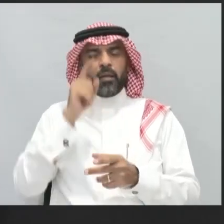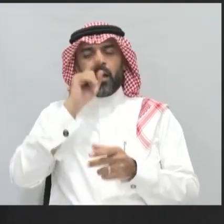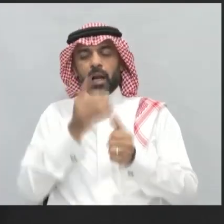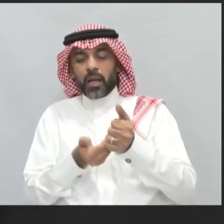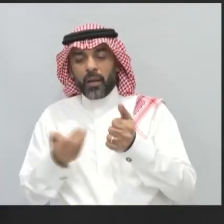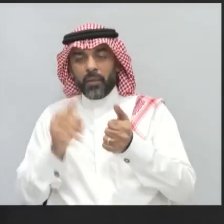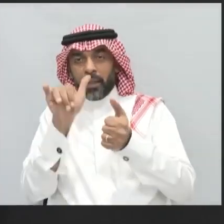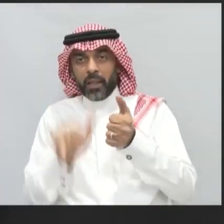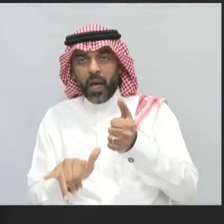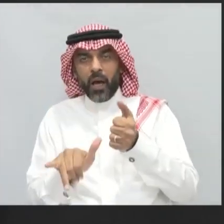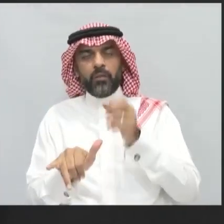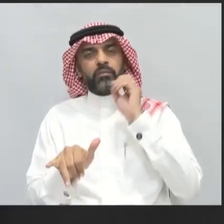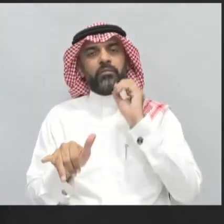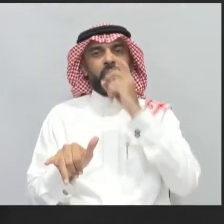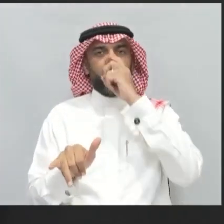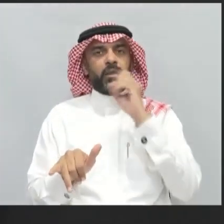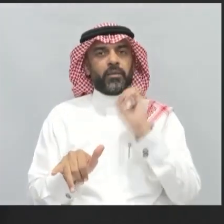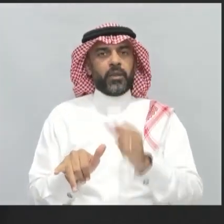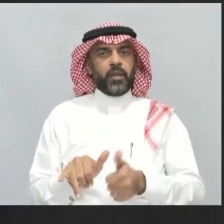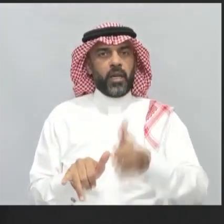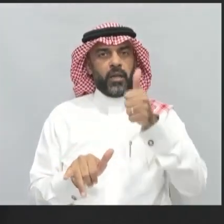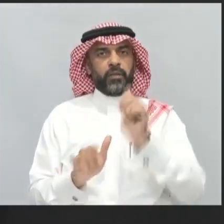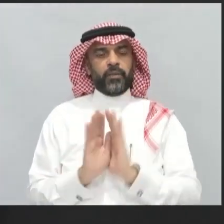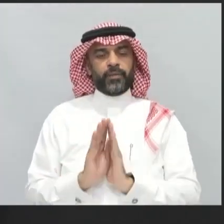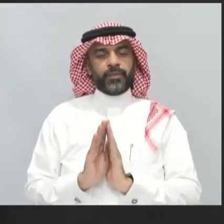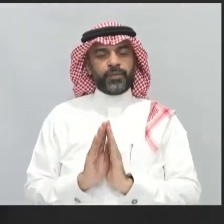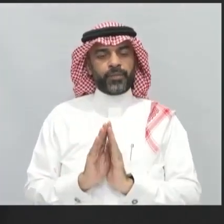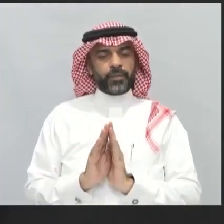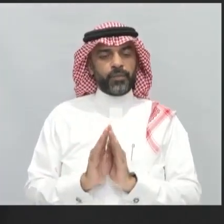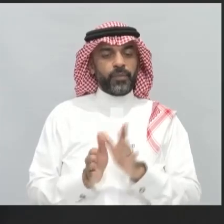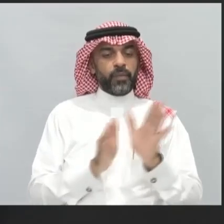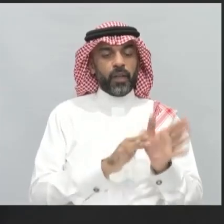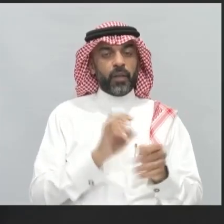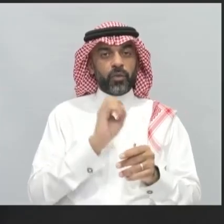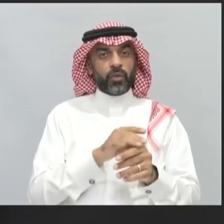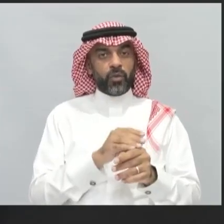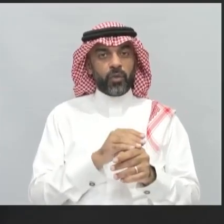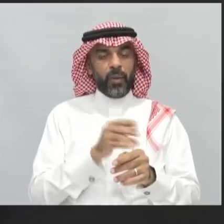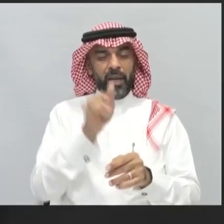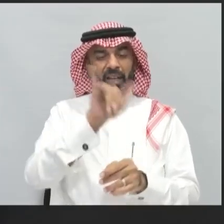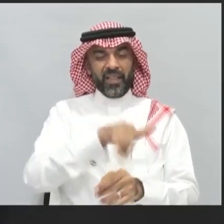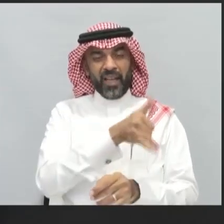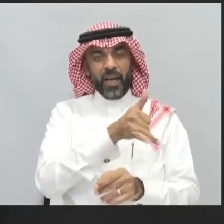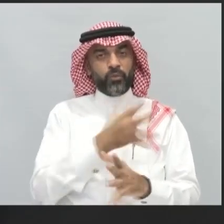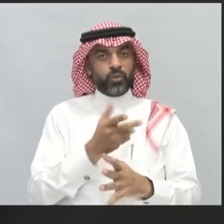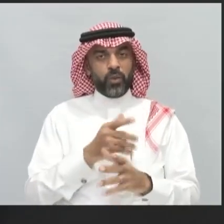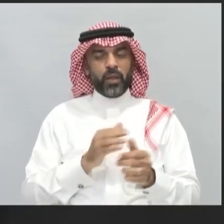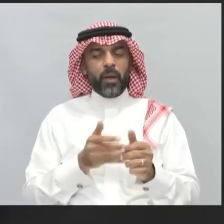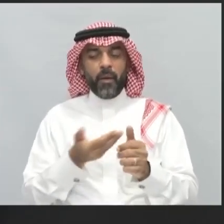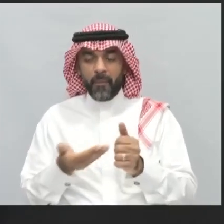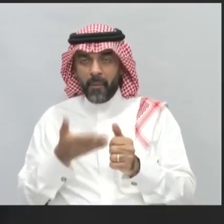التي ذكرناها اذا سبقتها ياء و تكتب على صوره ياء غير منقوطه اذا لم